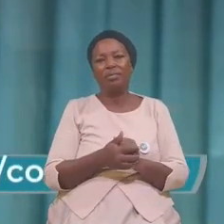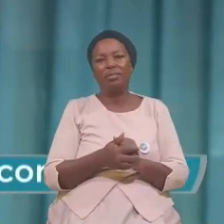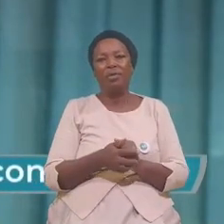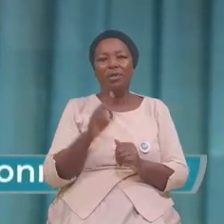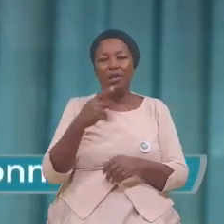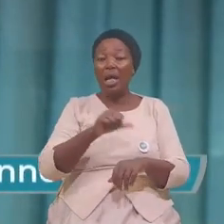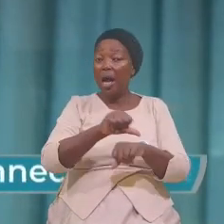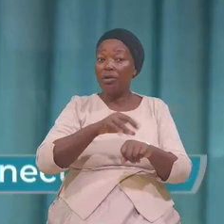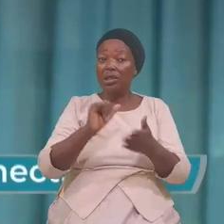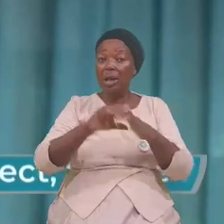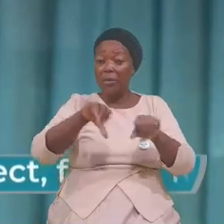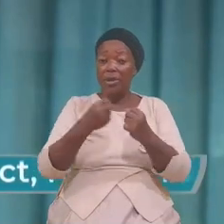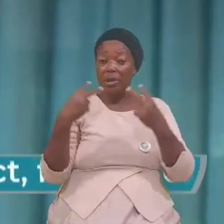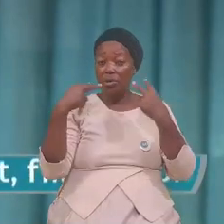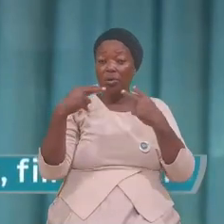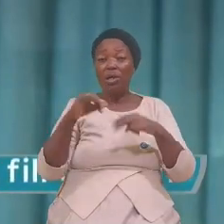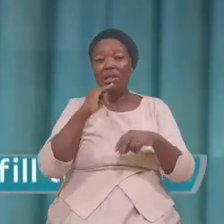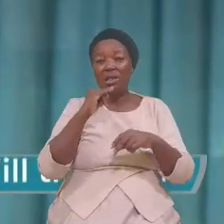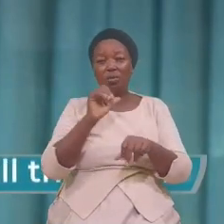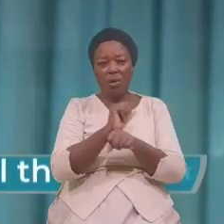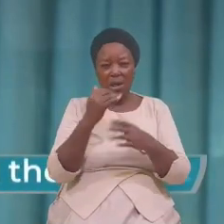L'onction qui brille les jours opère déjà dans ta vie.